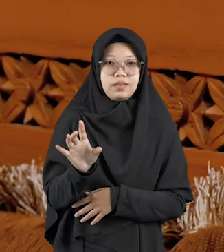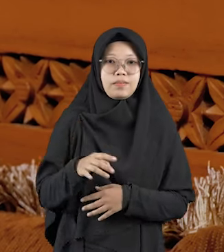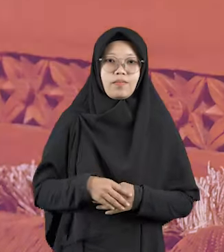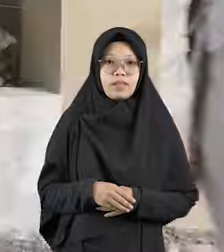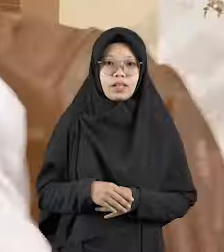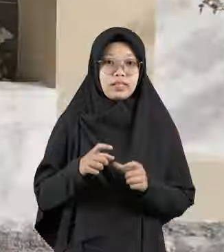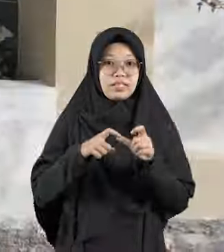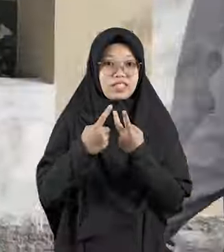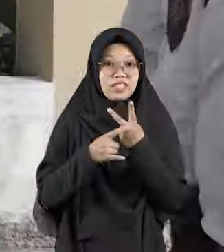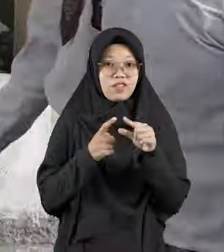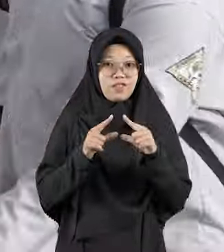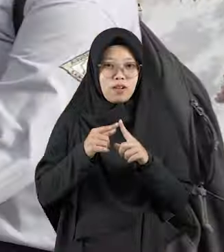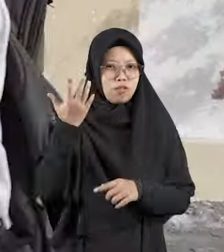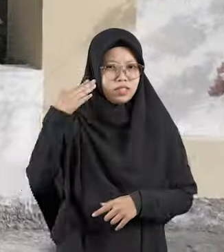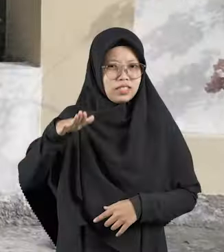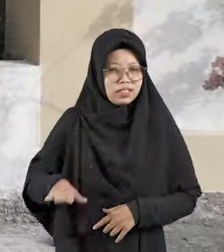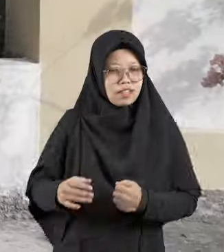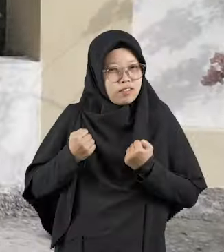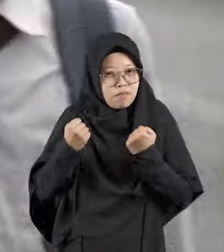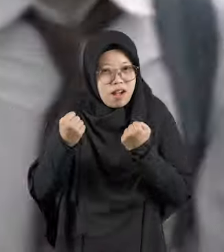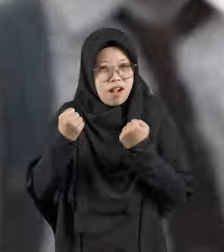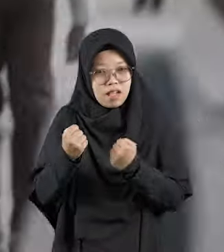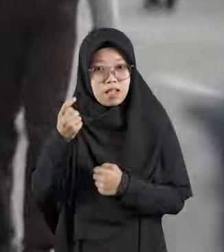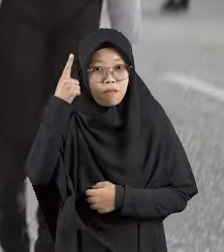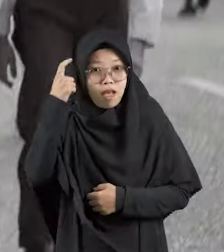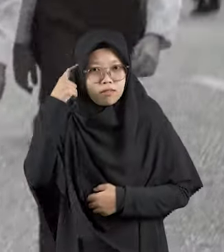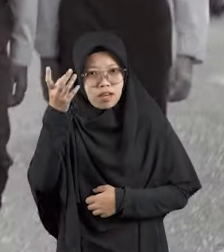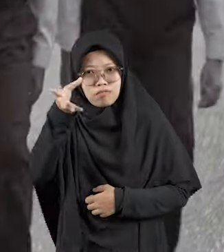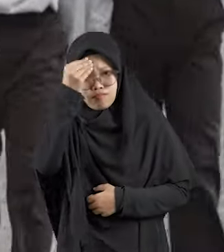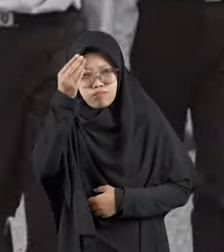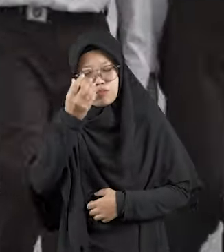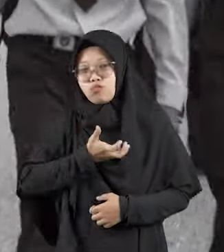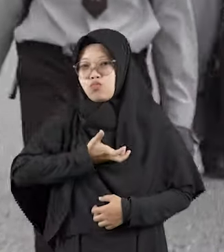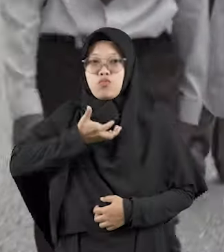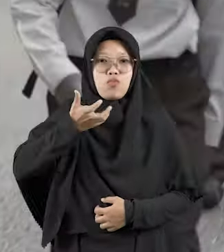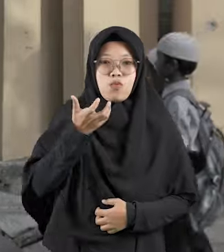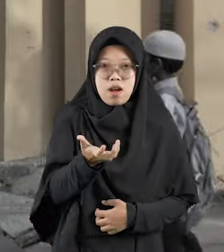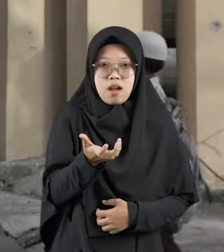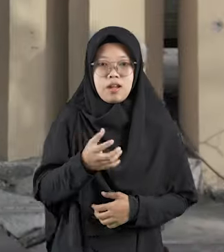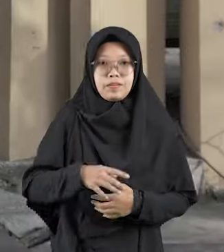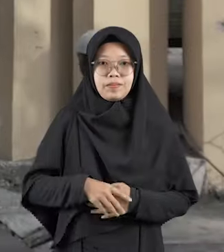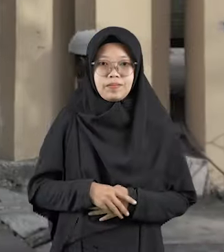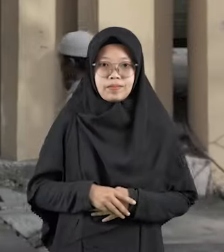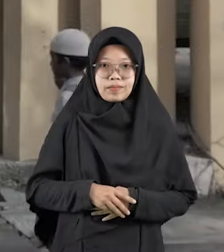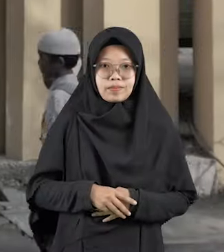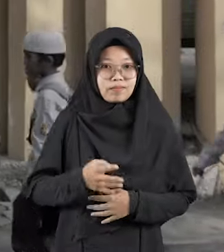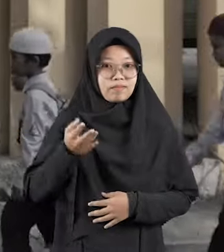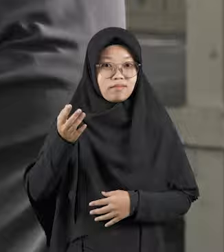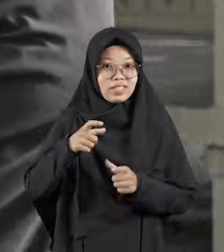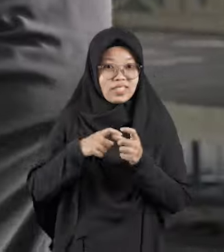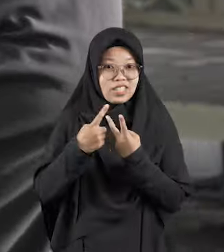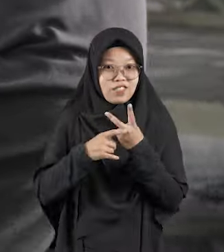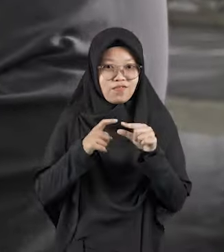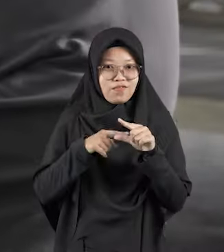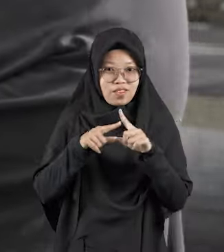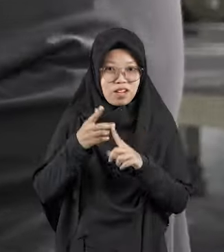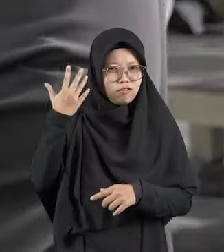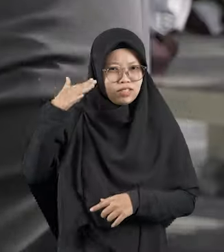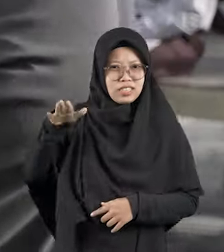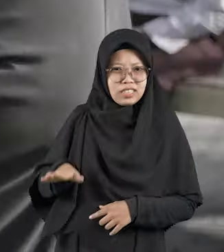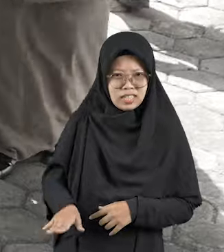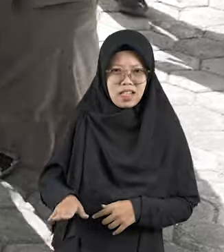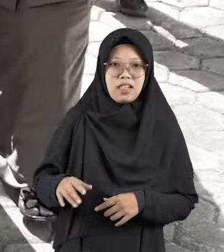keterbatasan. Dan sejak kecil Syifa memang anaknya semangat dan sangat suka belajar. Bahkan sejak